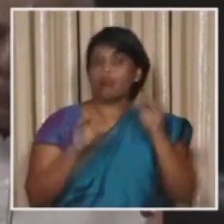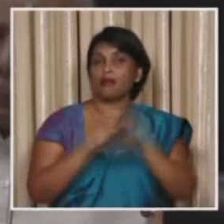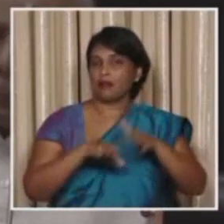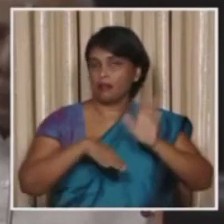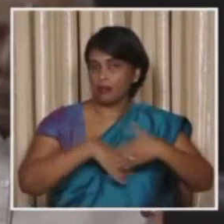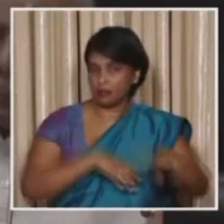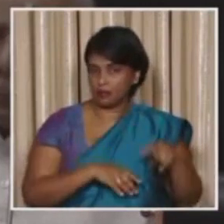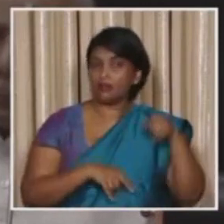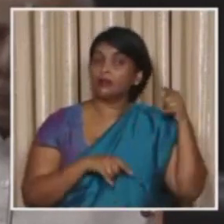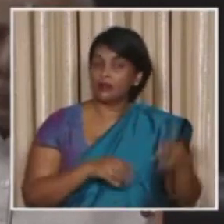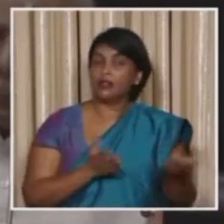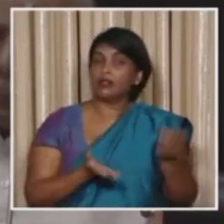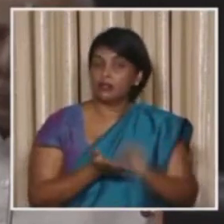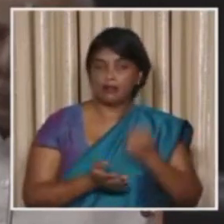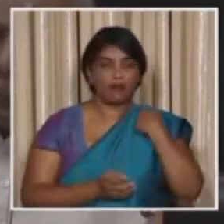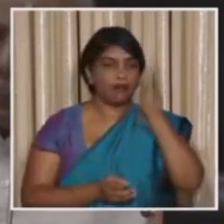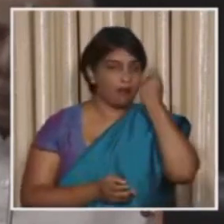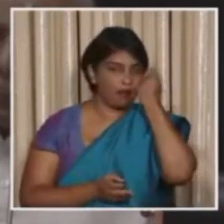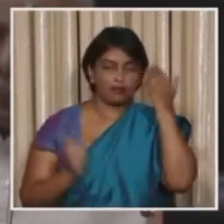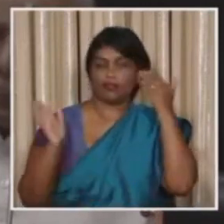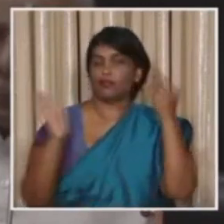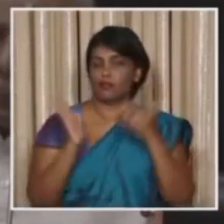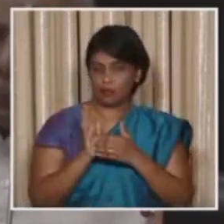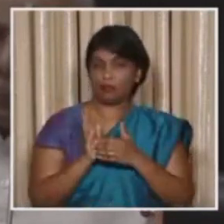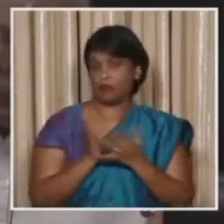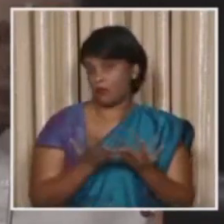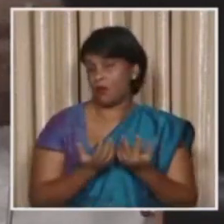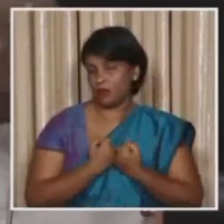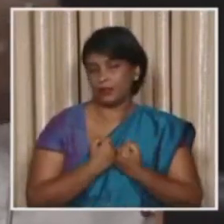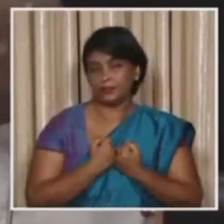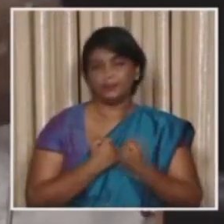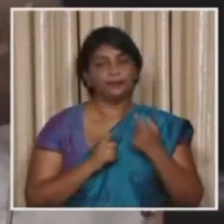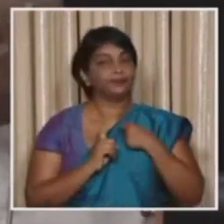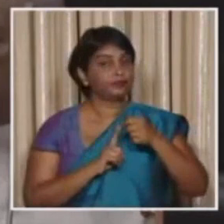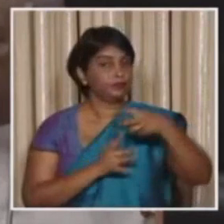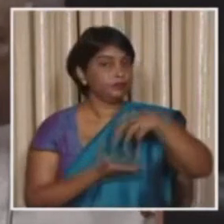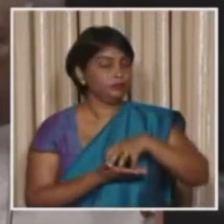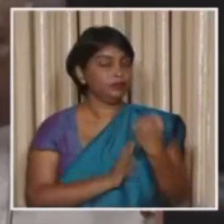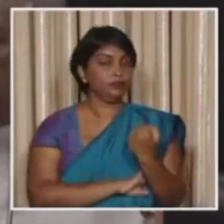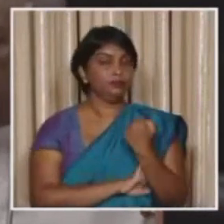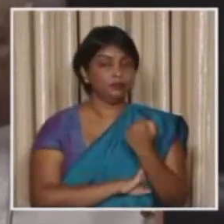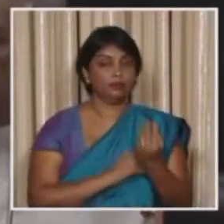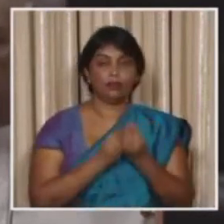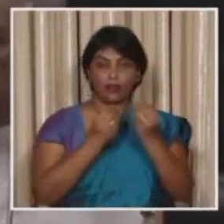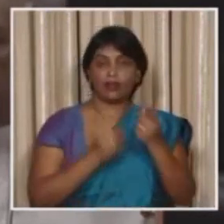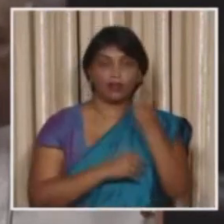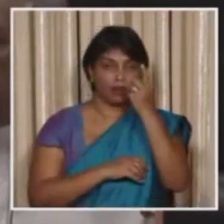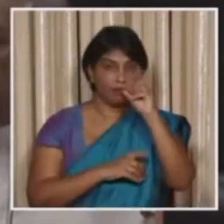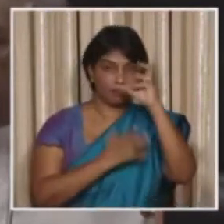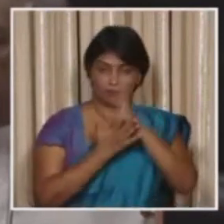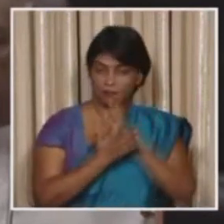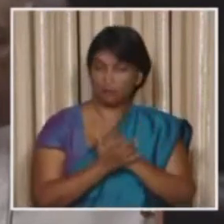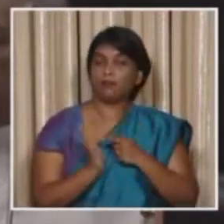තිබෙනවා. මෙහි තවත් කරුණක් පිළිබඳ අපි අවධානය යොමු කළ යුතු වෙනවා. පළාත් සභා බලය බෙදීම 13 වැනි